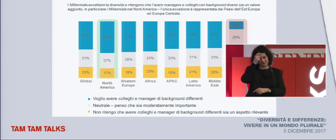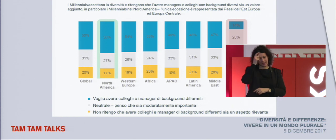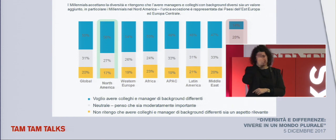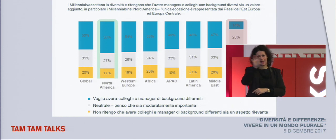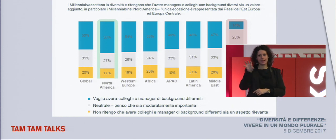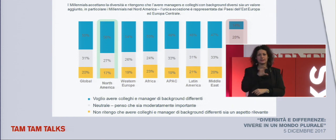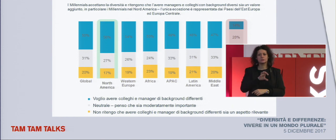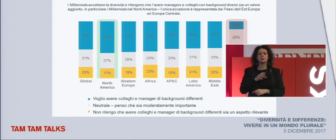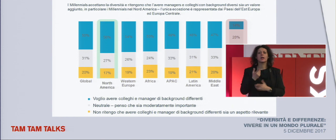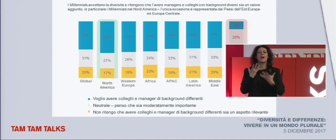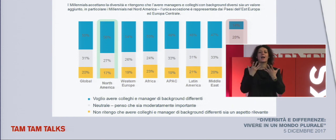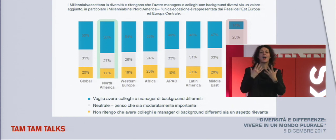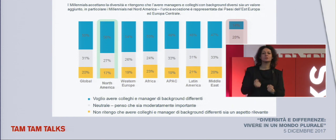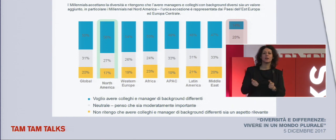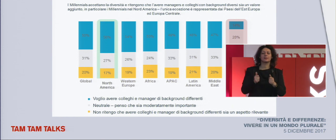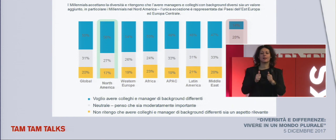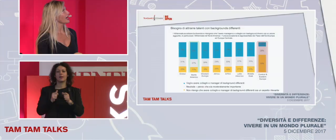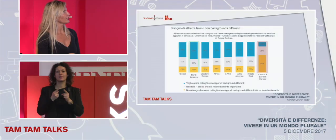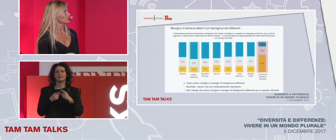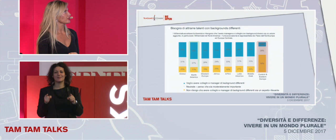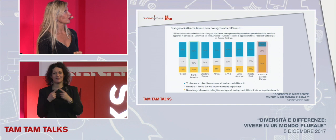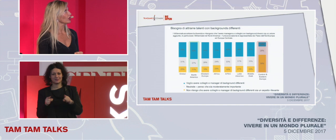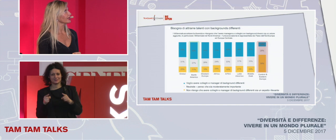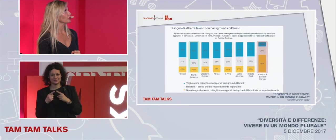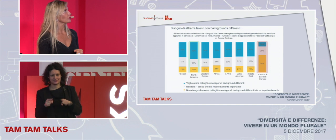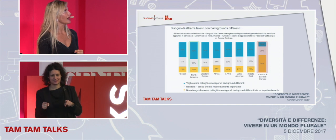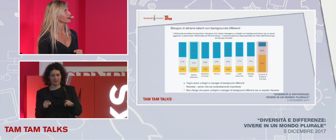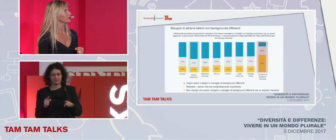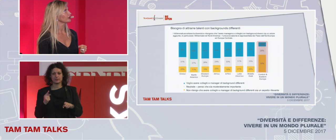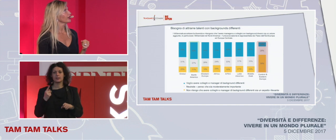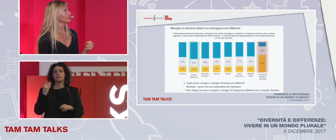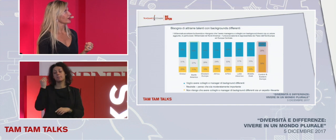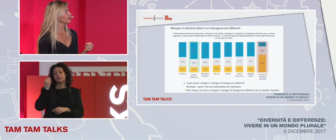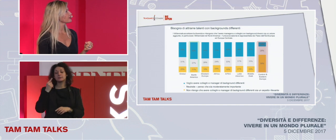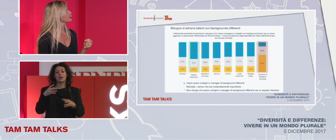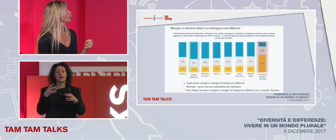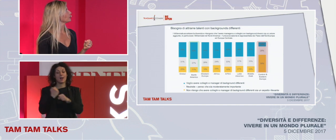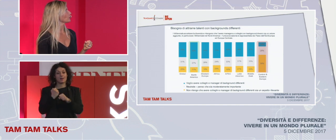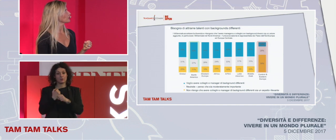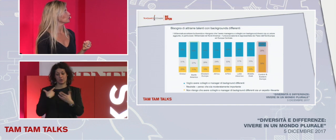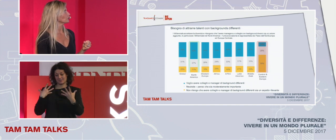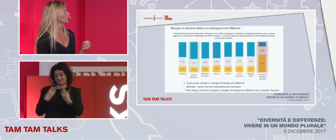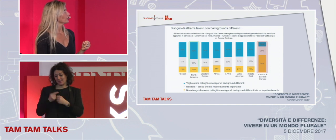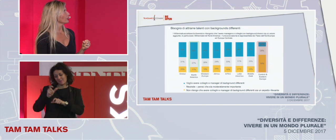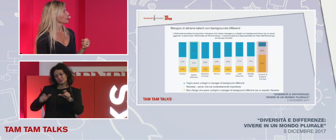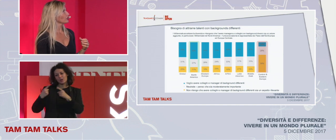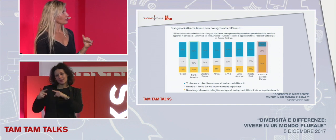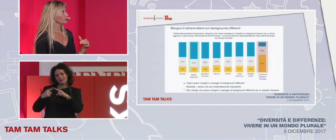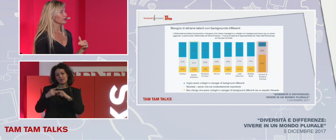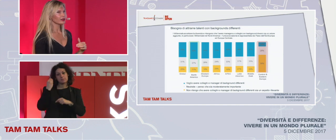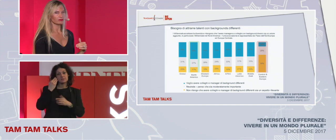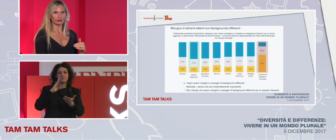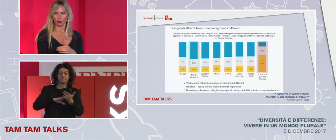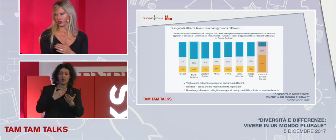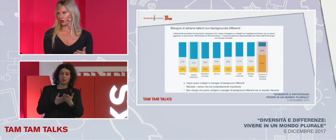che accettano la diversità, e ritengono che avere managers, e colleghi con un background, diversi, sia un valore aggiunto. E volevo